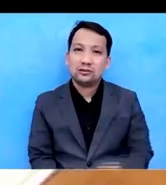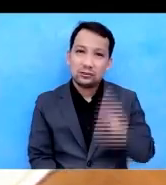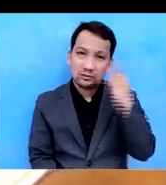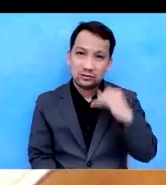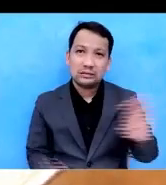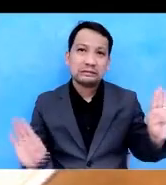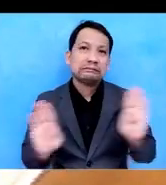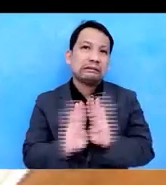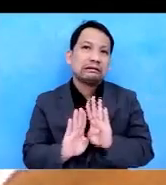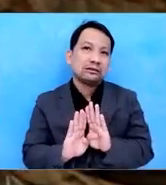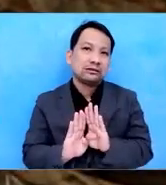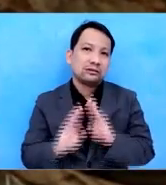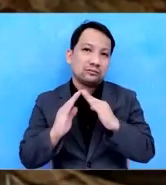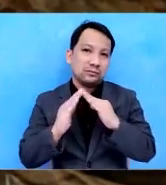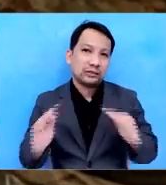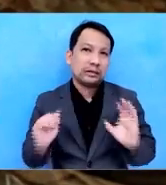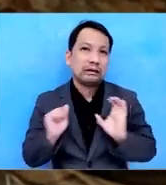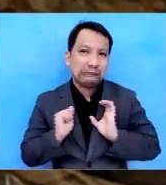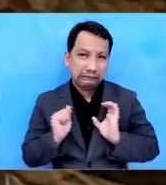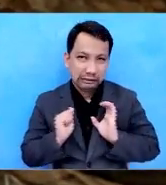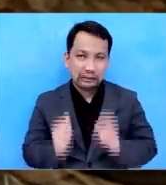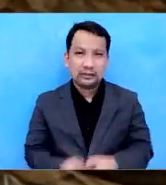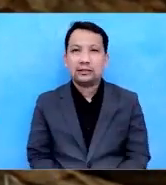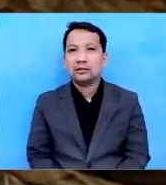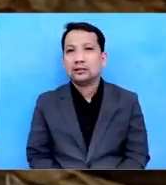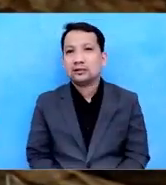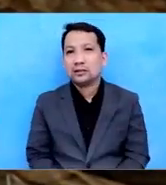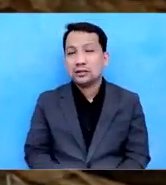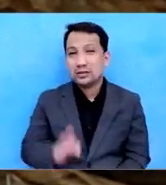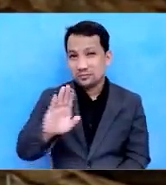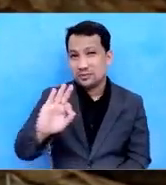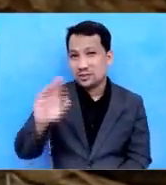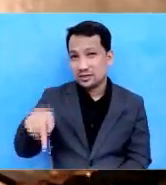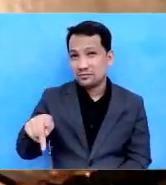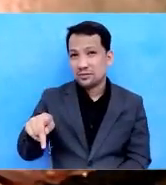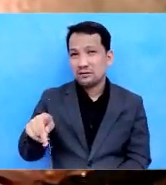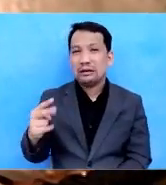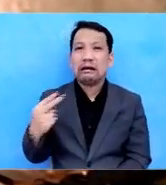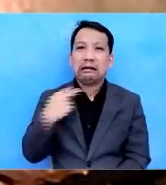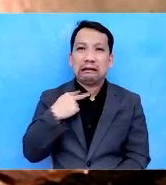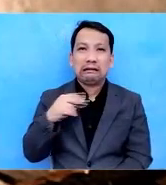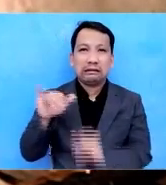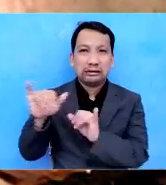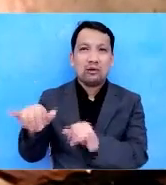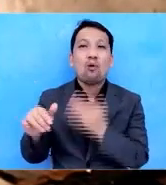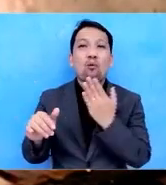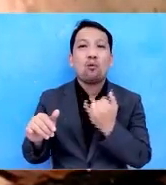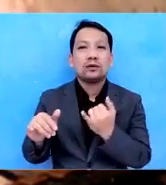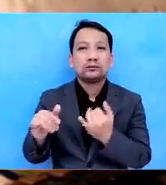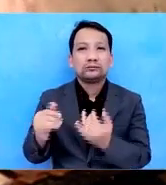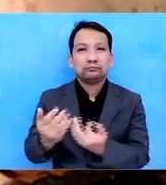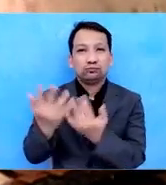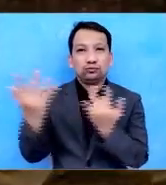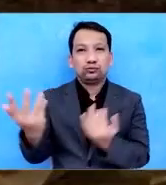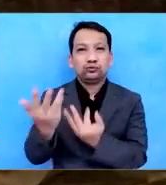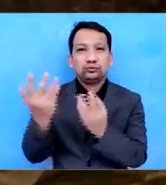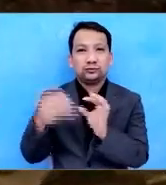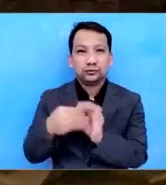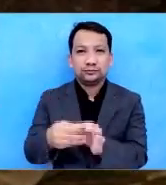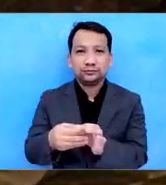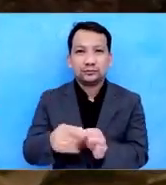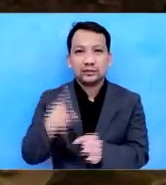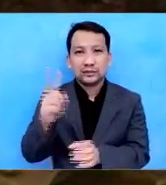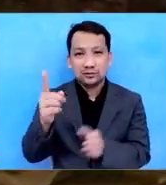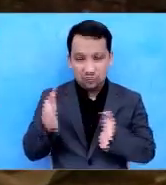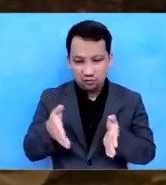sarado-sarado yung bahay nila, naka-aircon. Ayon sa Bureau of Fire Protection, posibleng natrap ang mga biktima dahil nagliliyab na ang apoy sa nag-iisang